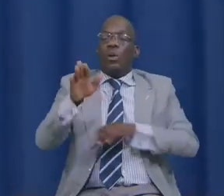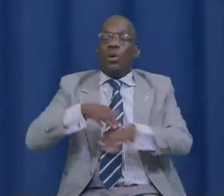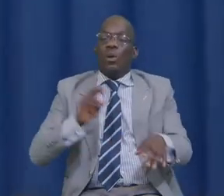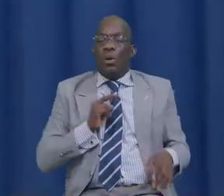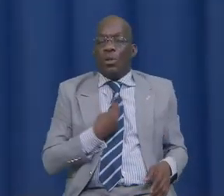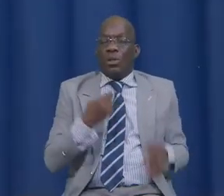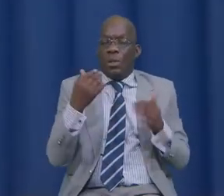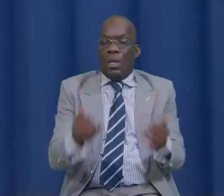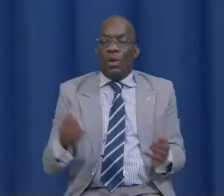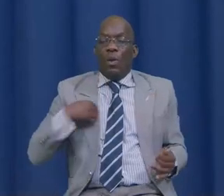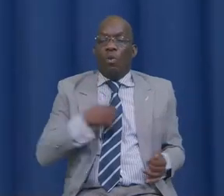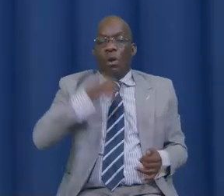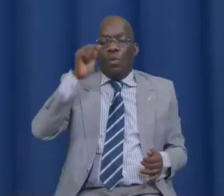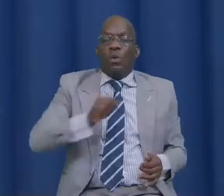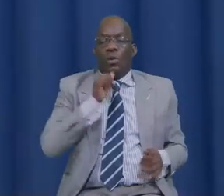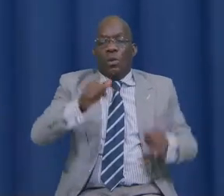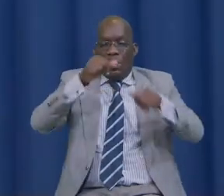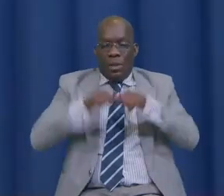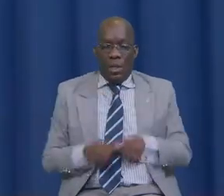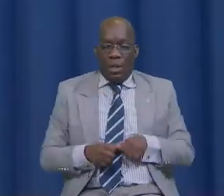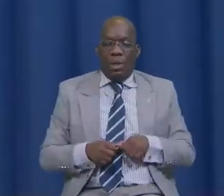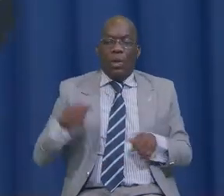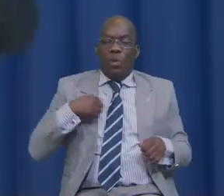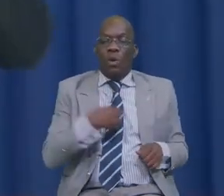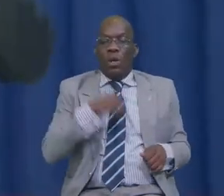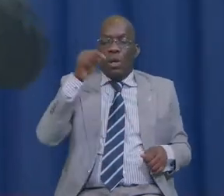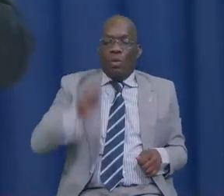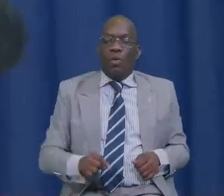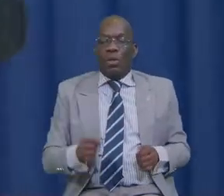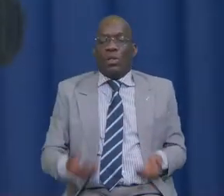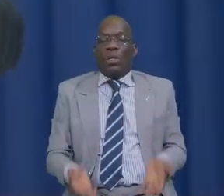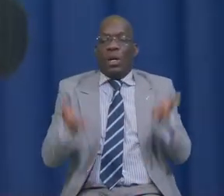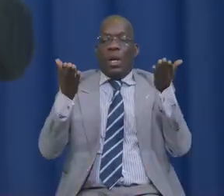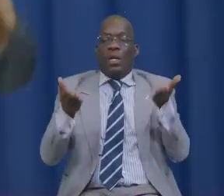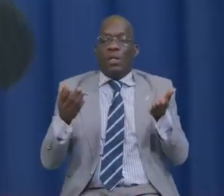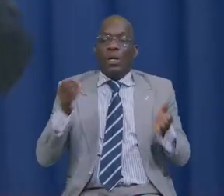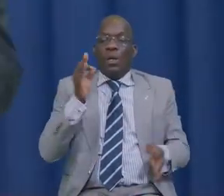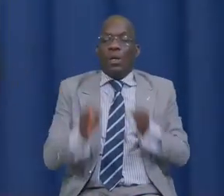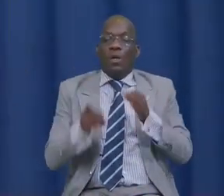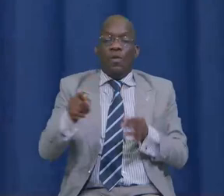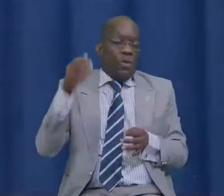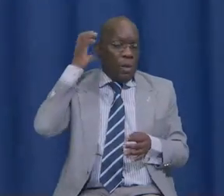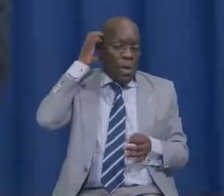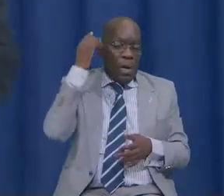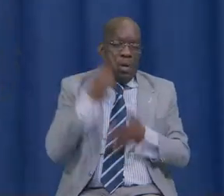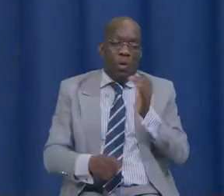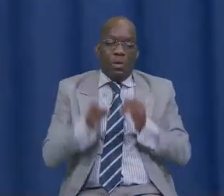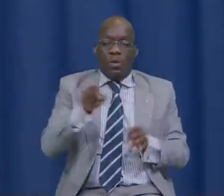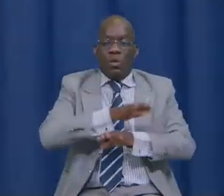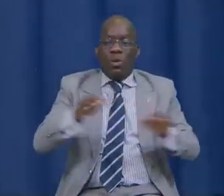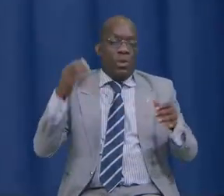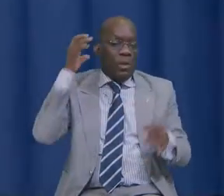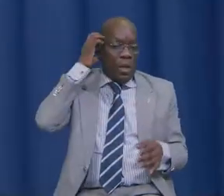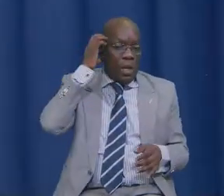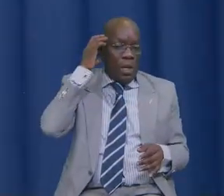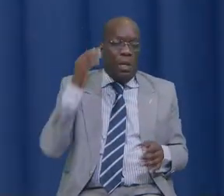nous ne devons pas rester derrière. Et sentir le malaise. Ce que tu